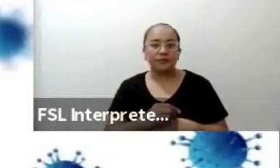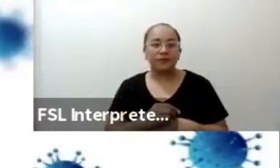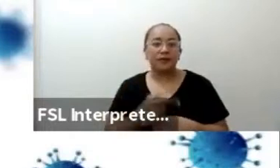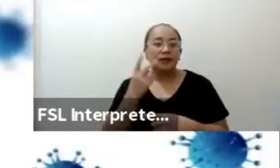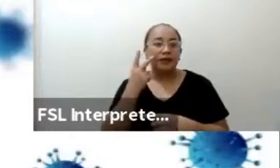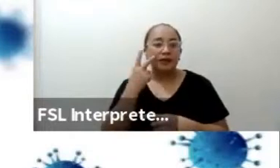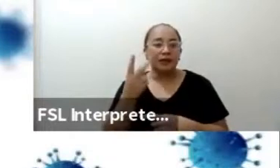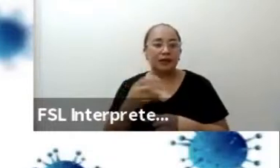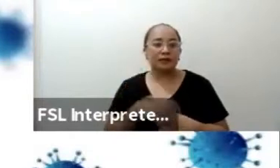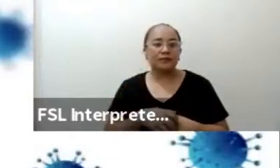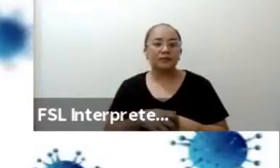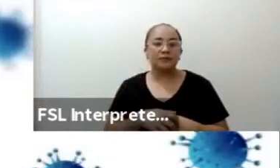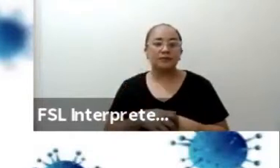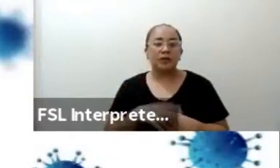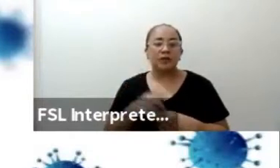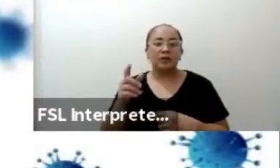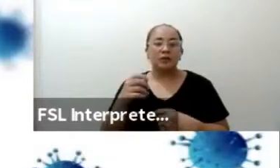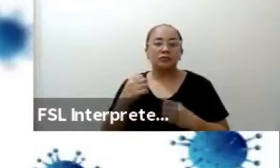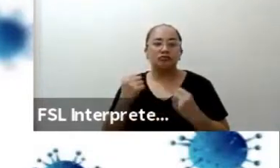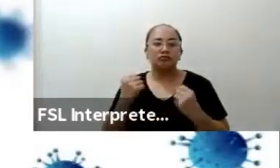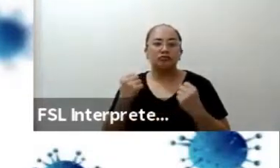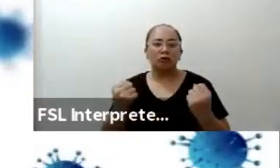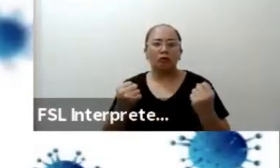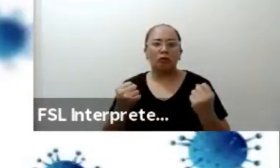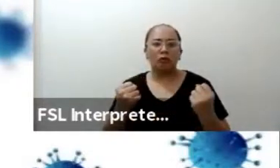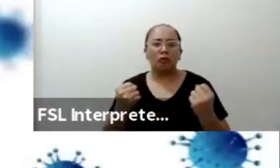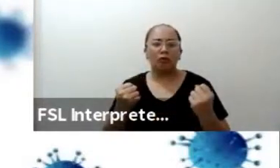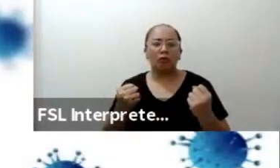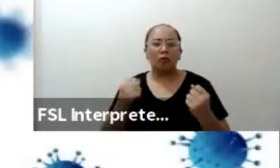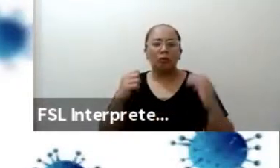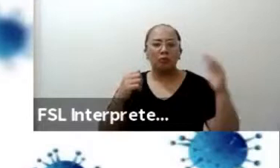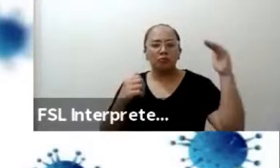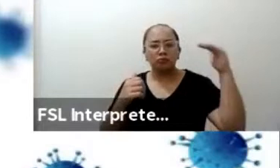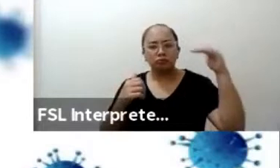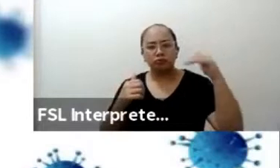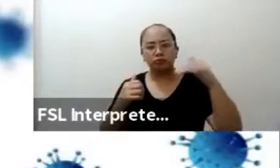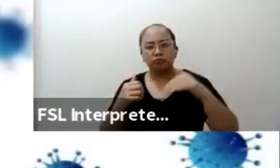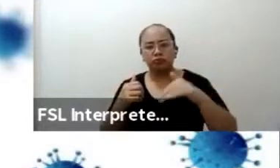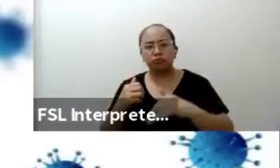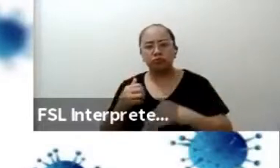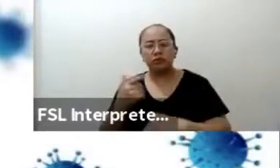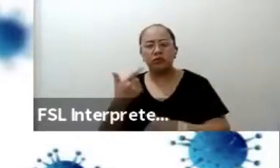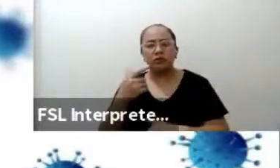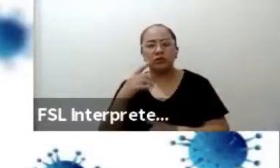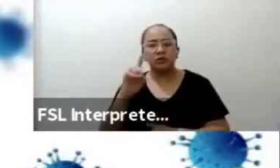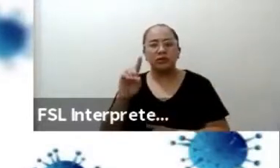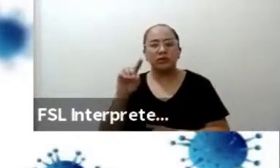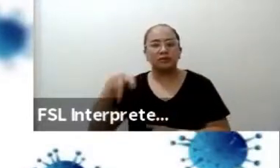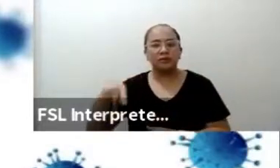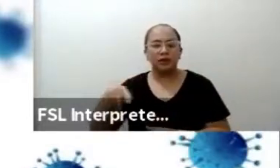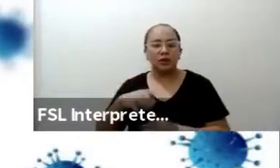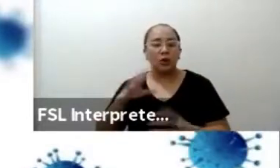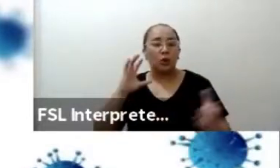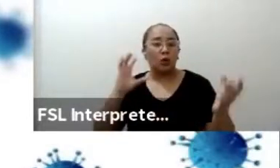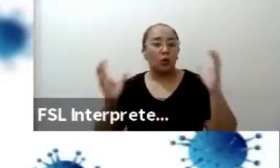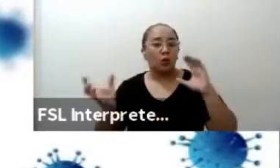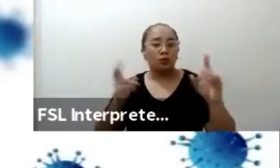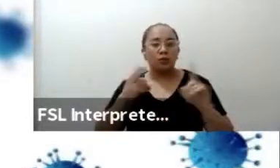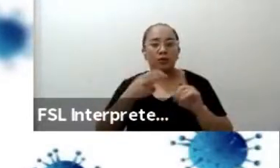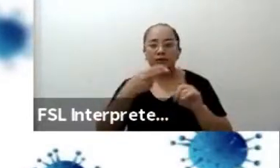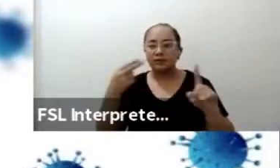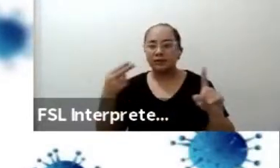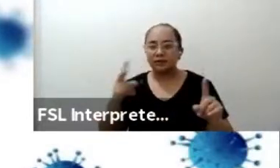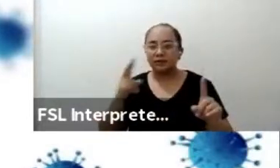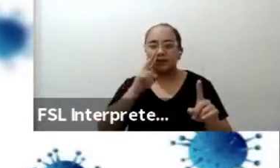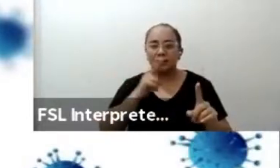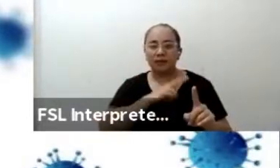natin na pinakamatindi ang pagbaba ng ating GDP kumpara sa Indonesia